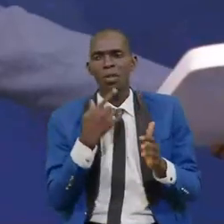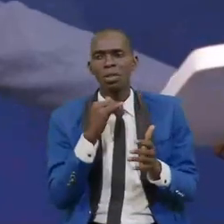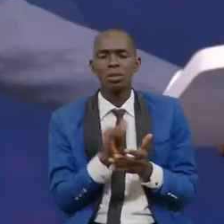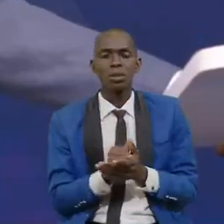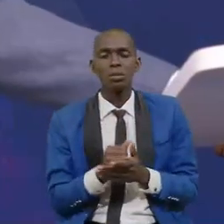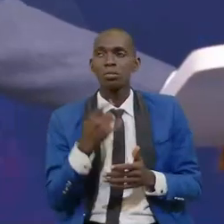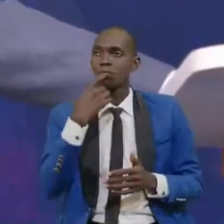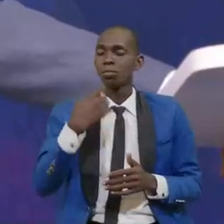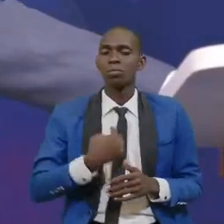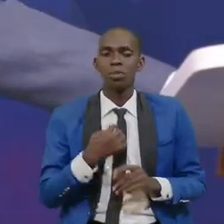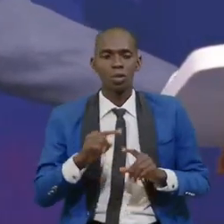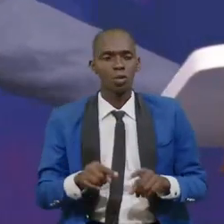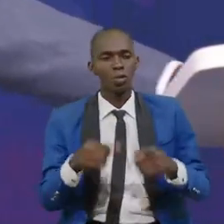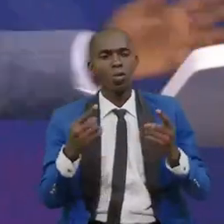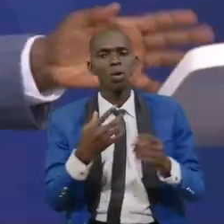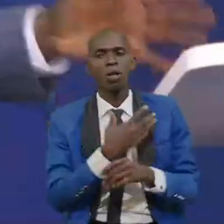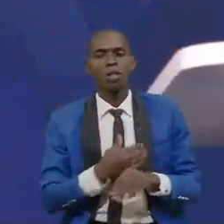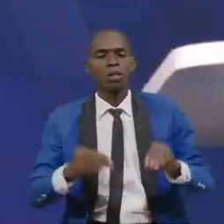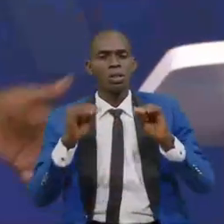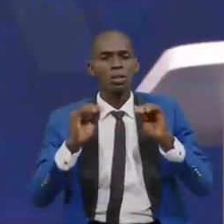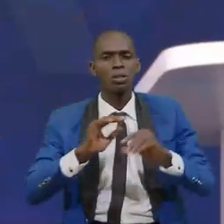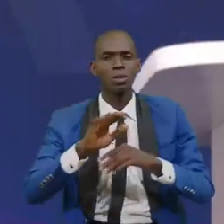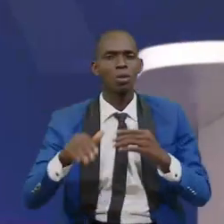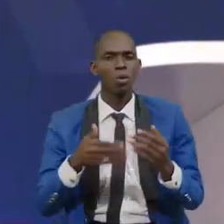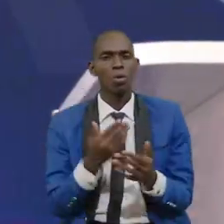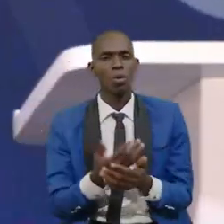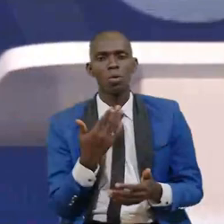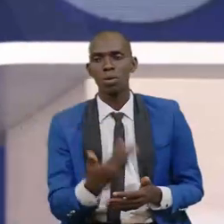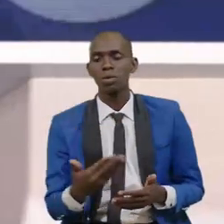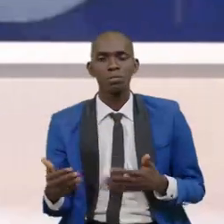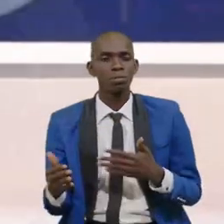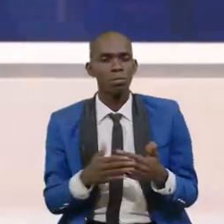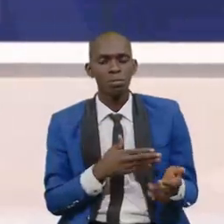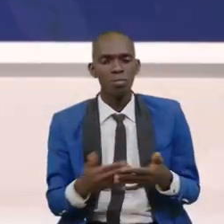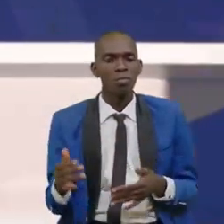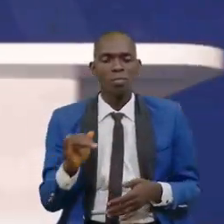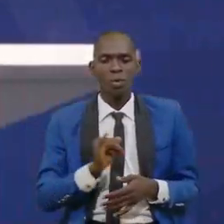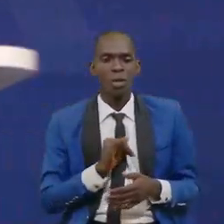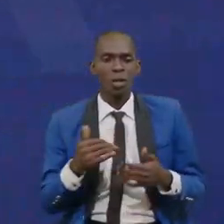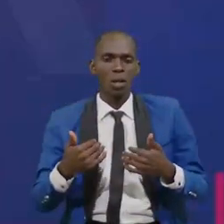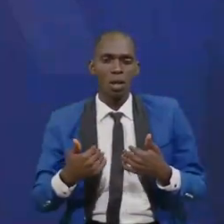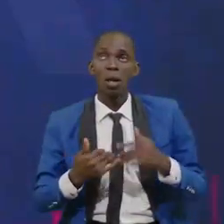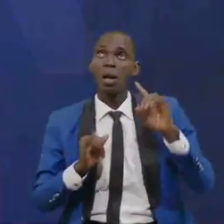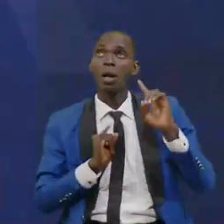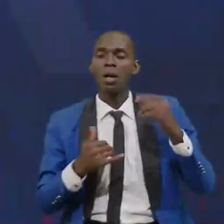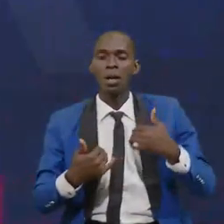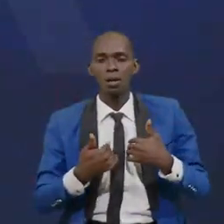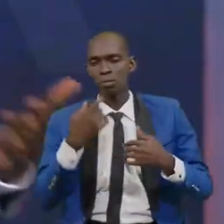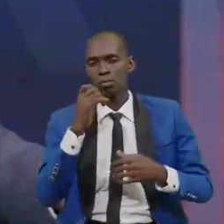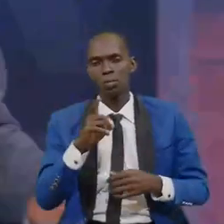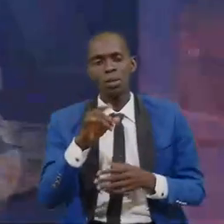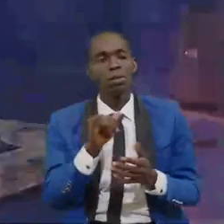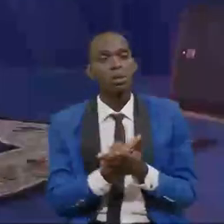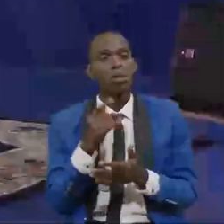va. Et enseigne tout ce que je t'ai prescrit. Et c'est ce que